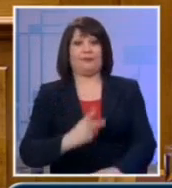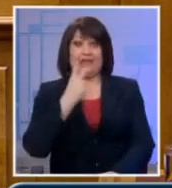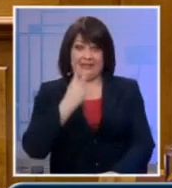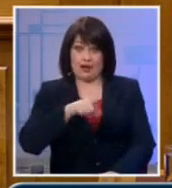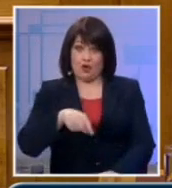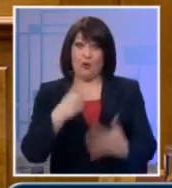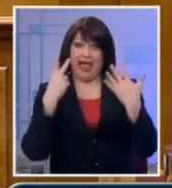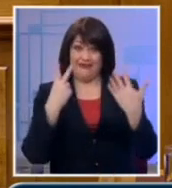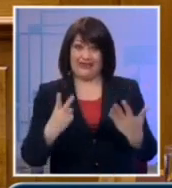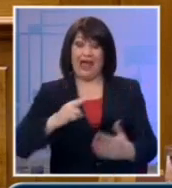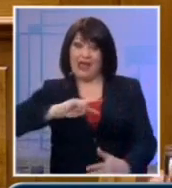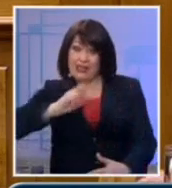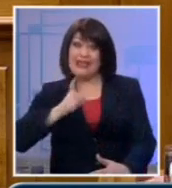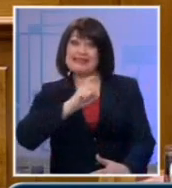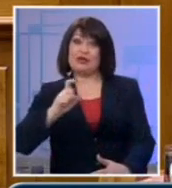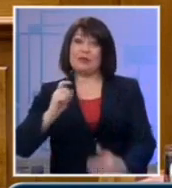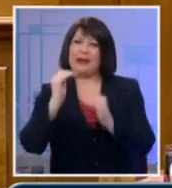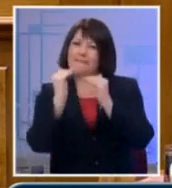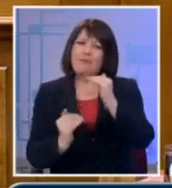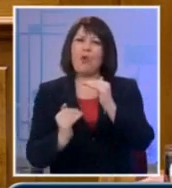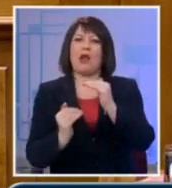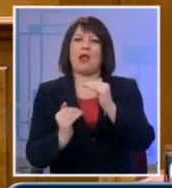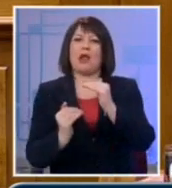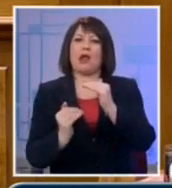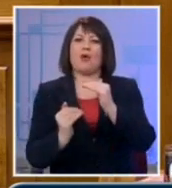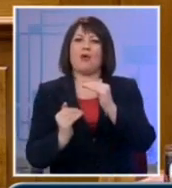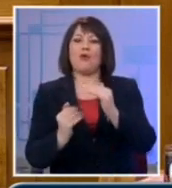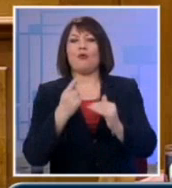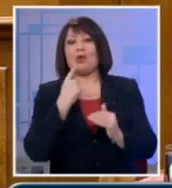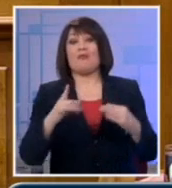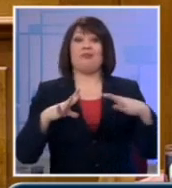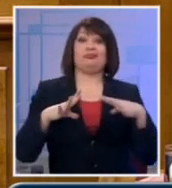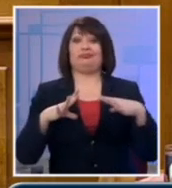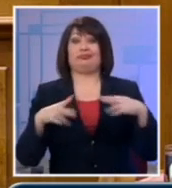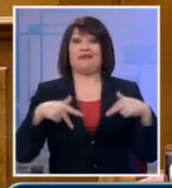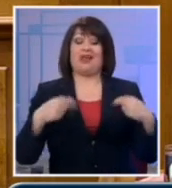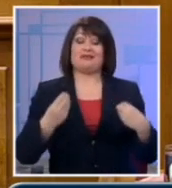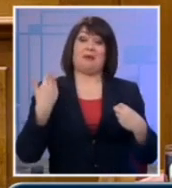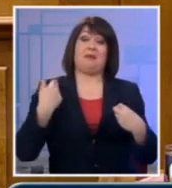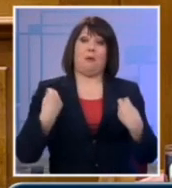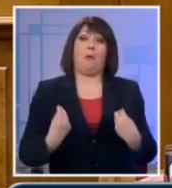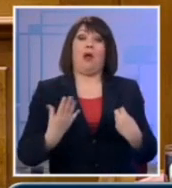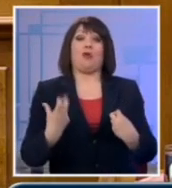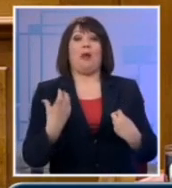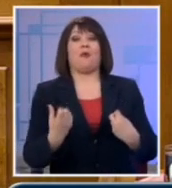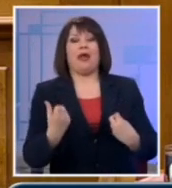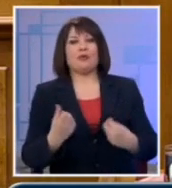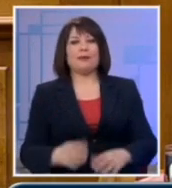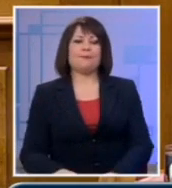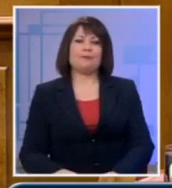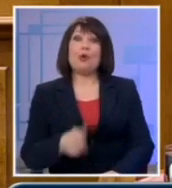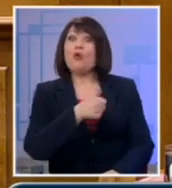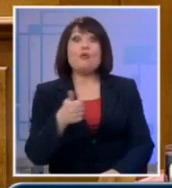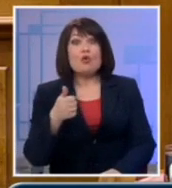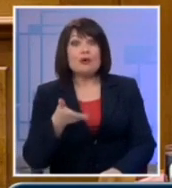2,7 δισεκατομμύρια λιγότερα από όσο διαφήμιζε προεκλογικά. Και σαν να μην έφτανε αυτό,